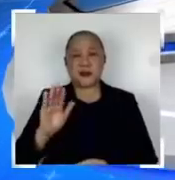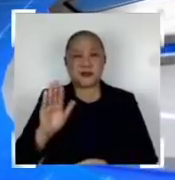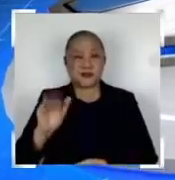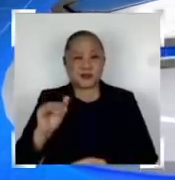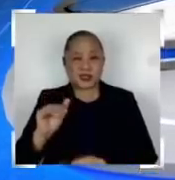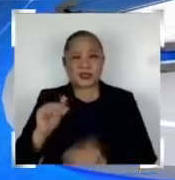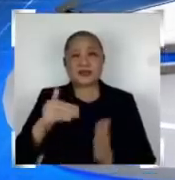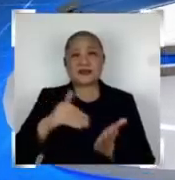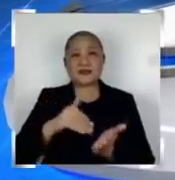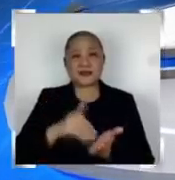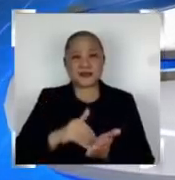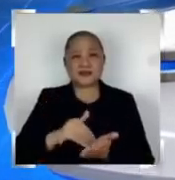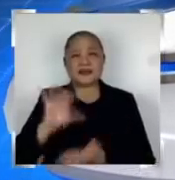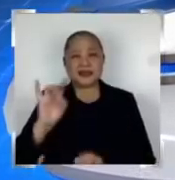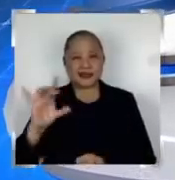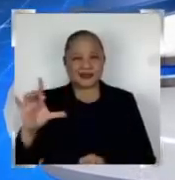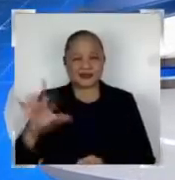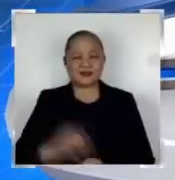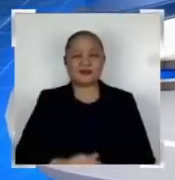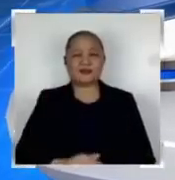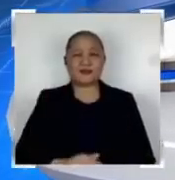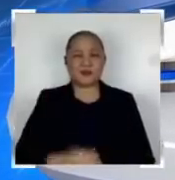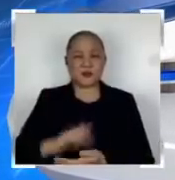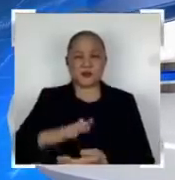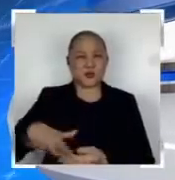15,800. Sa buong Nobyembre, nakapagtala ng